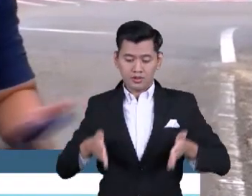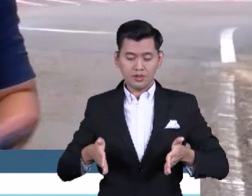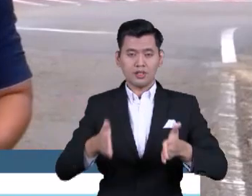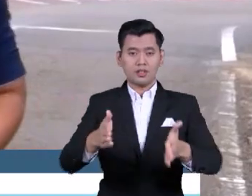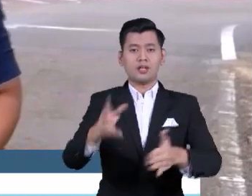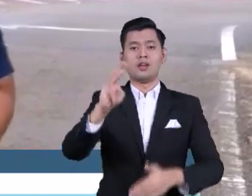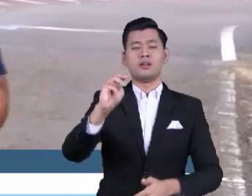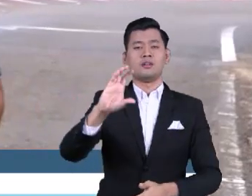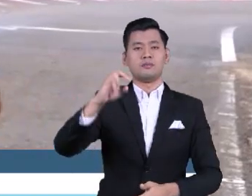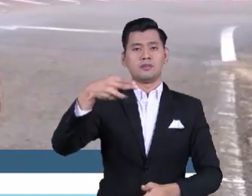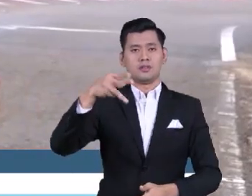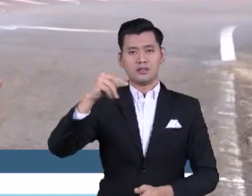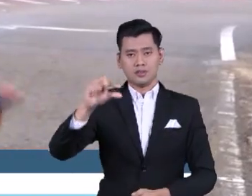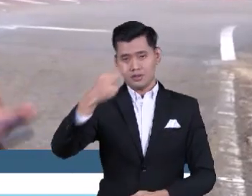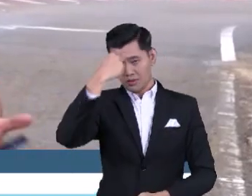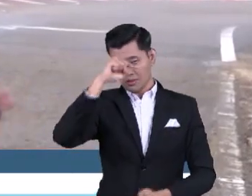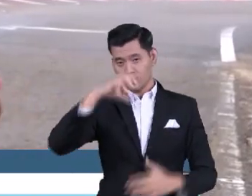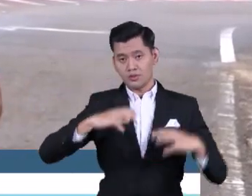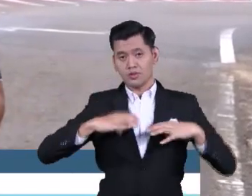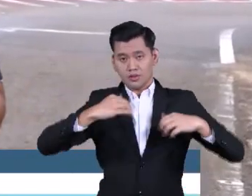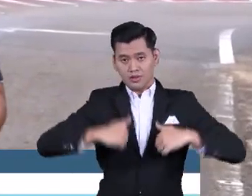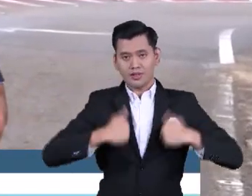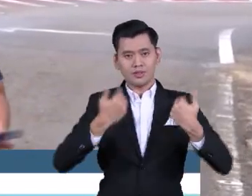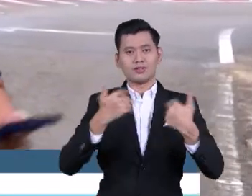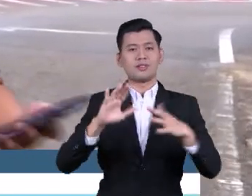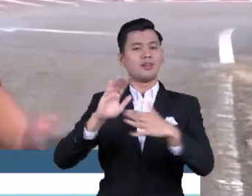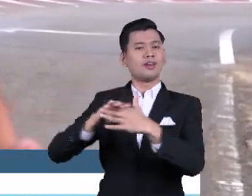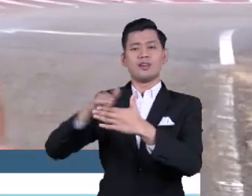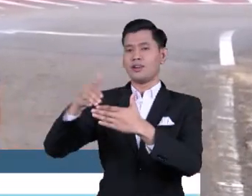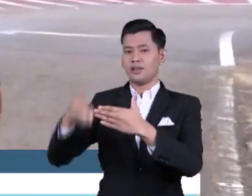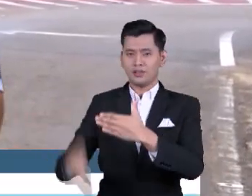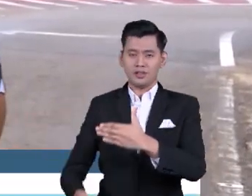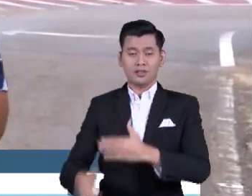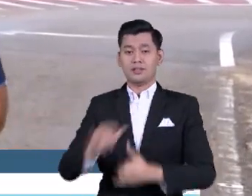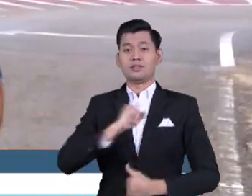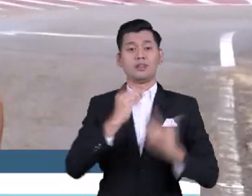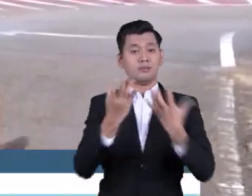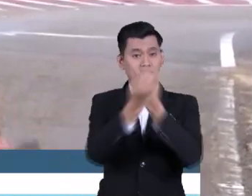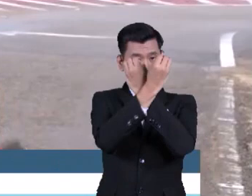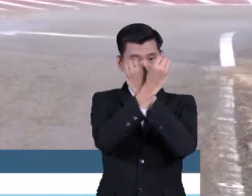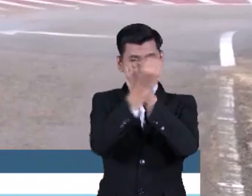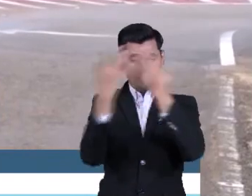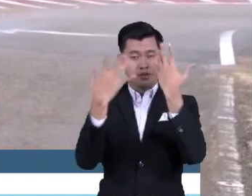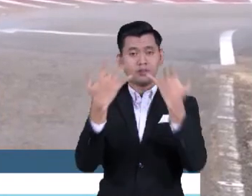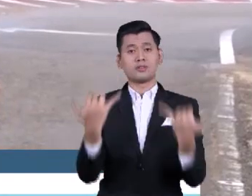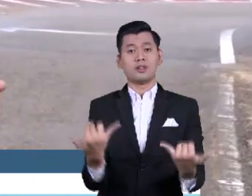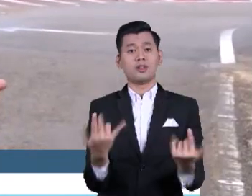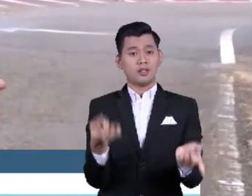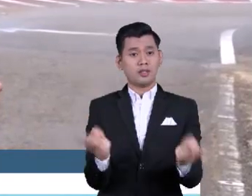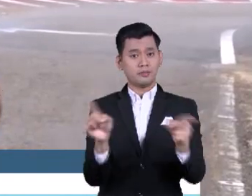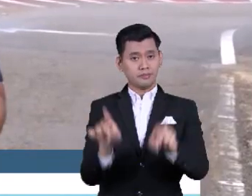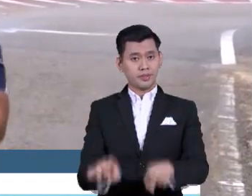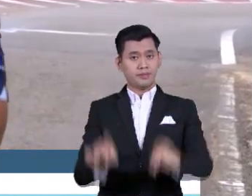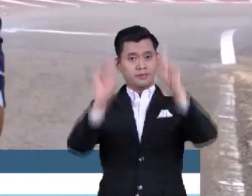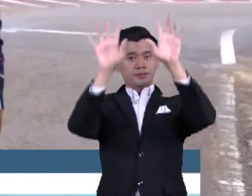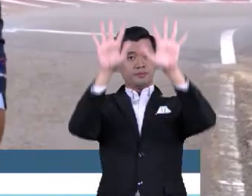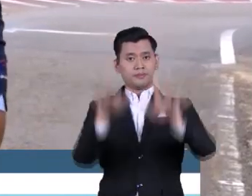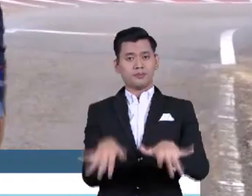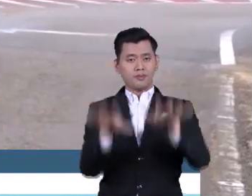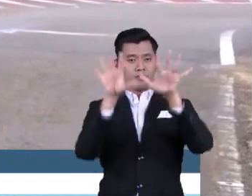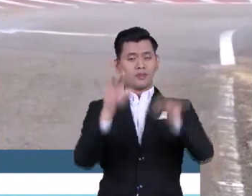Idul Fitri yang sudah berakhir apa yang boleh saya katakan sekarang ini cuaca hujan dan apa yang